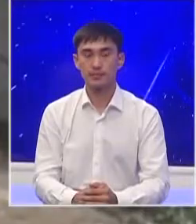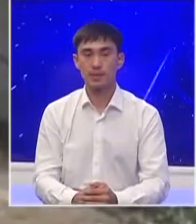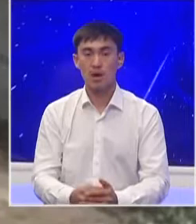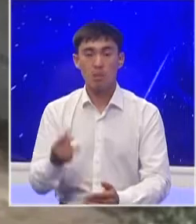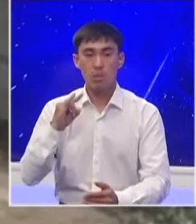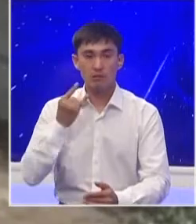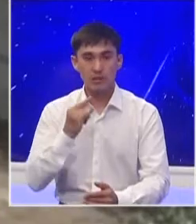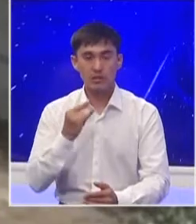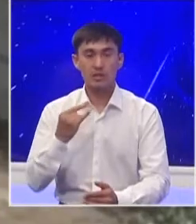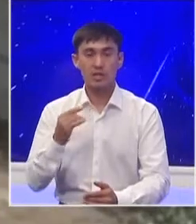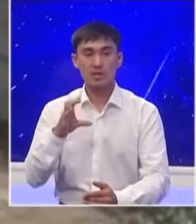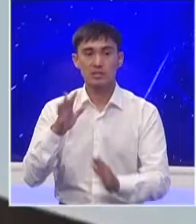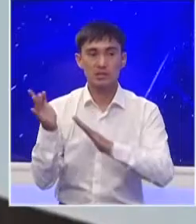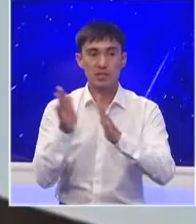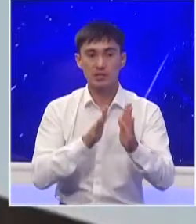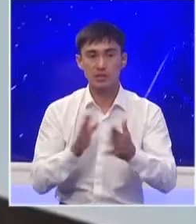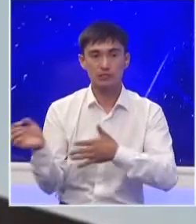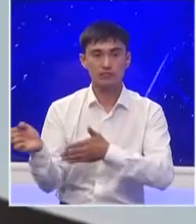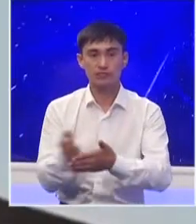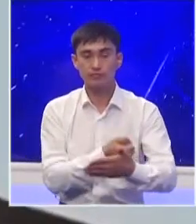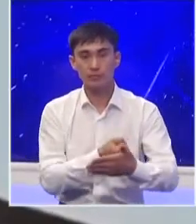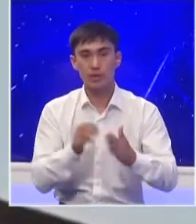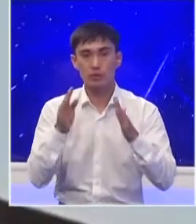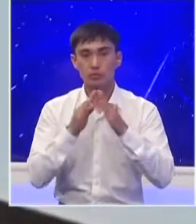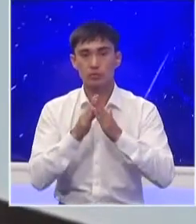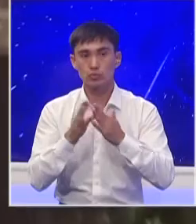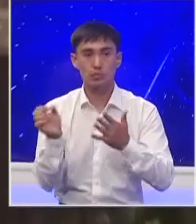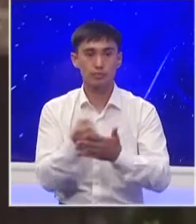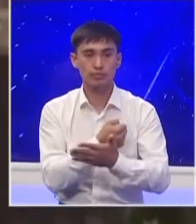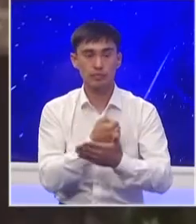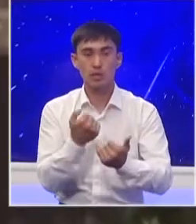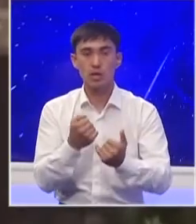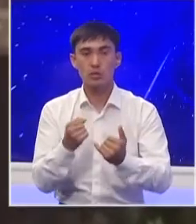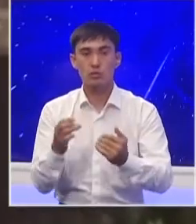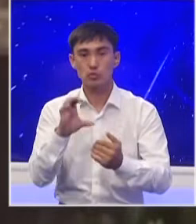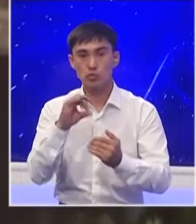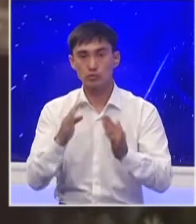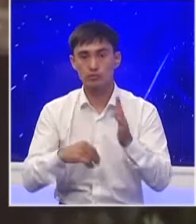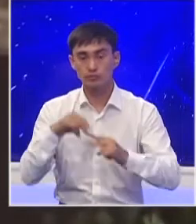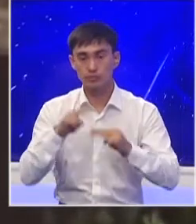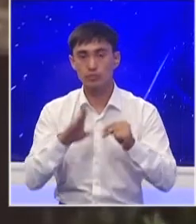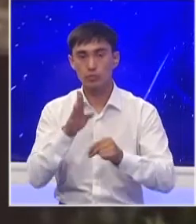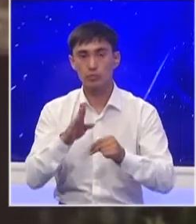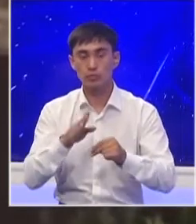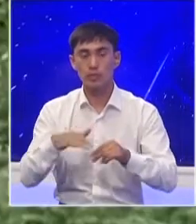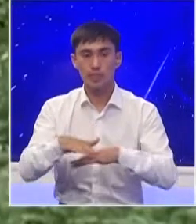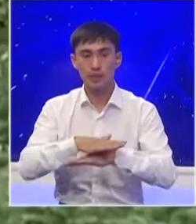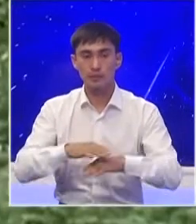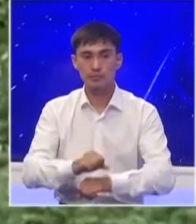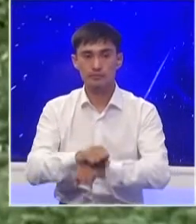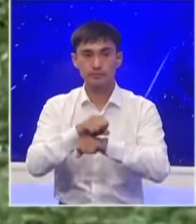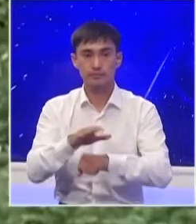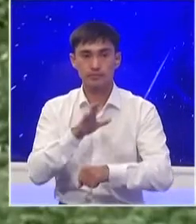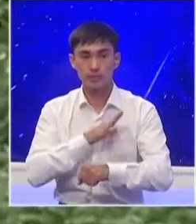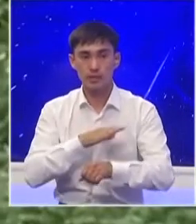Павлодарда саяжай сүріліп, орнына әлеуметтік нысандарды салу көзделген. Осыған орай тұрғындар наразылық шеруін өткізді. Олар